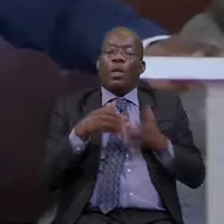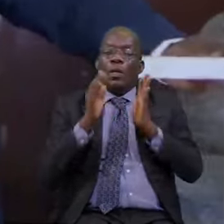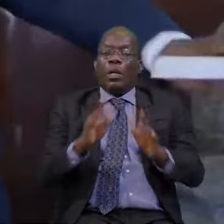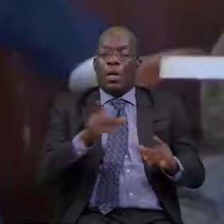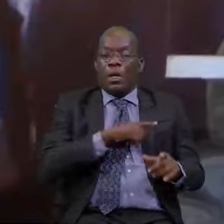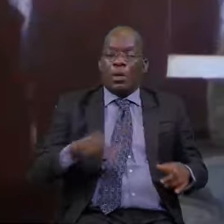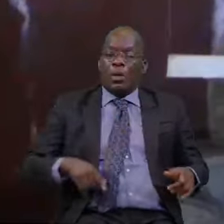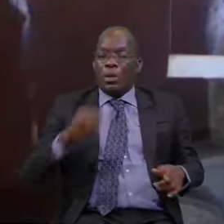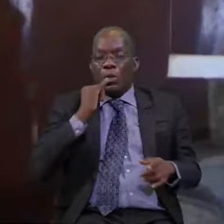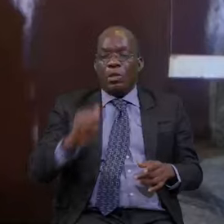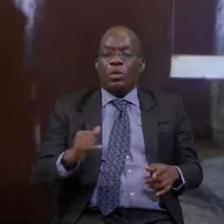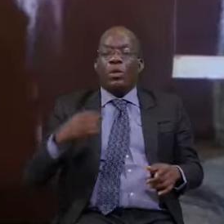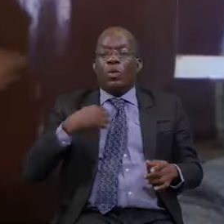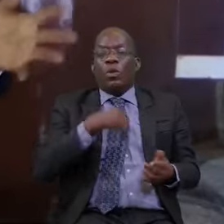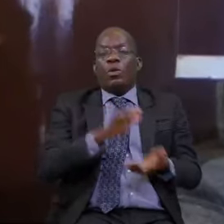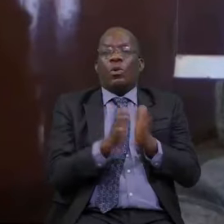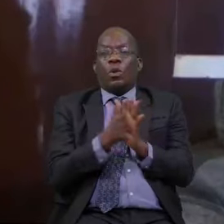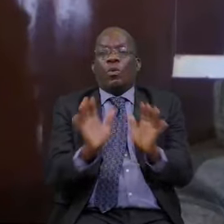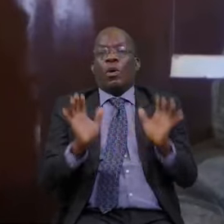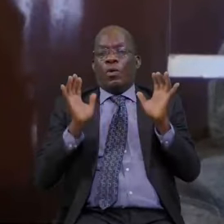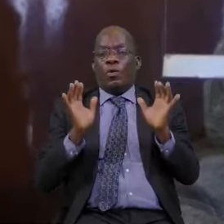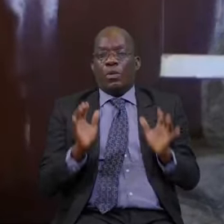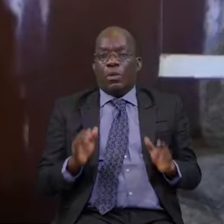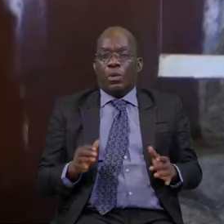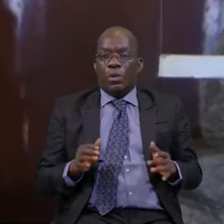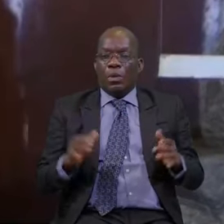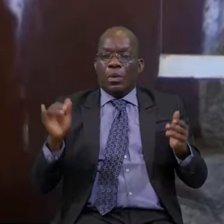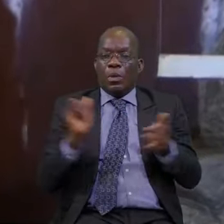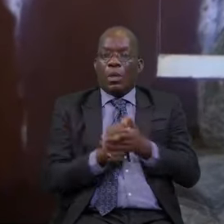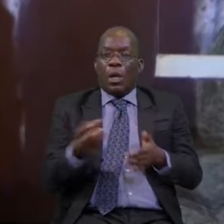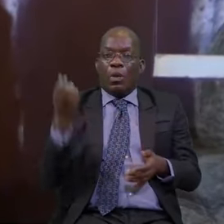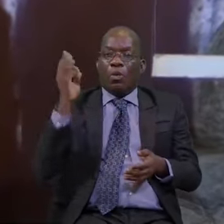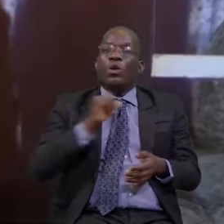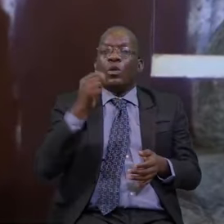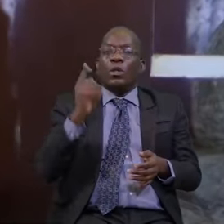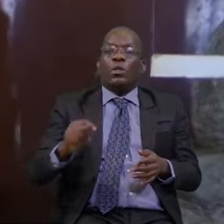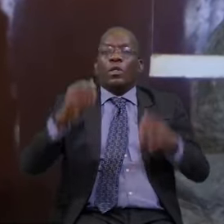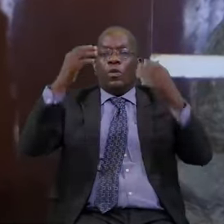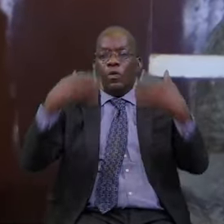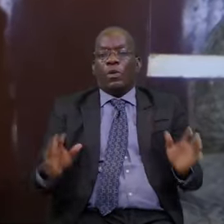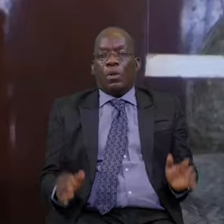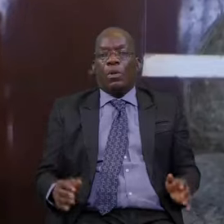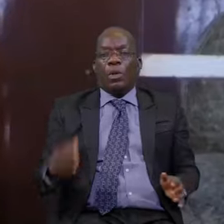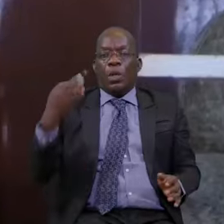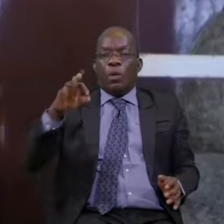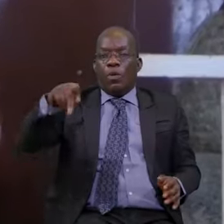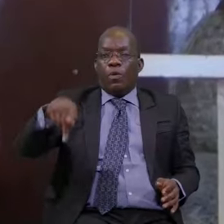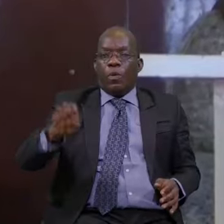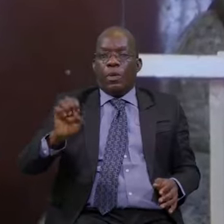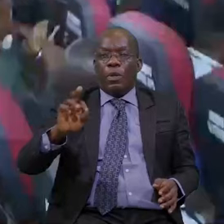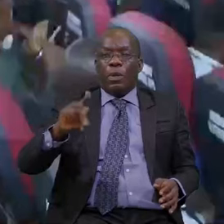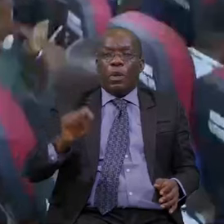est et puis nous fuyons. Mais ce n'est pas la fin de Pierre. Il